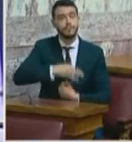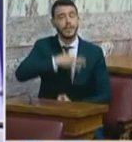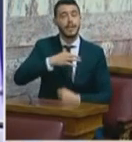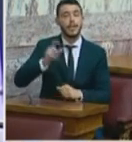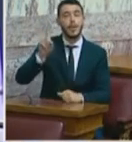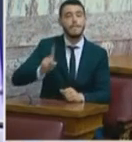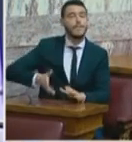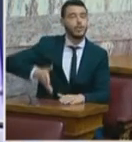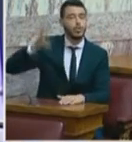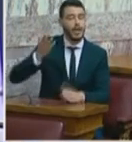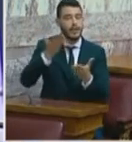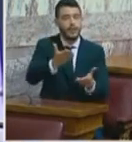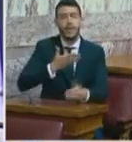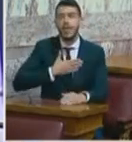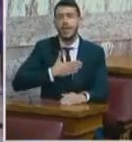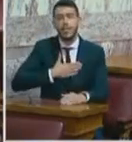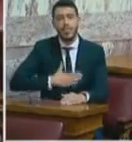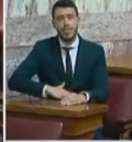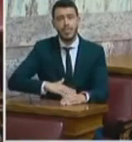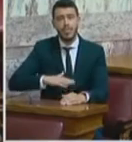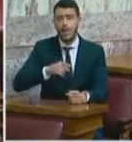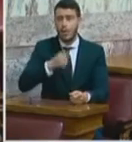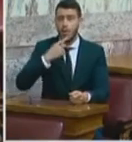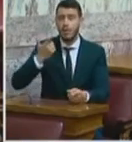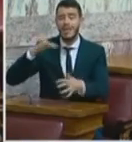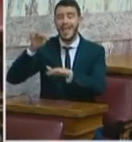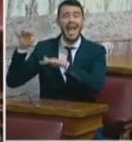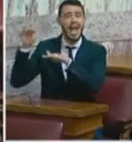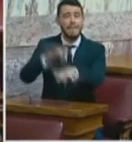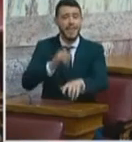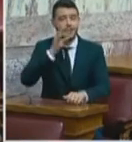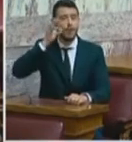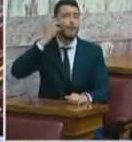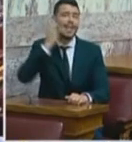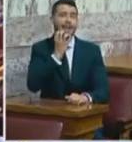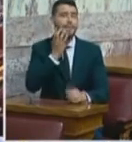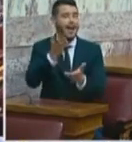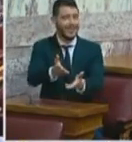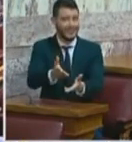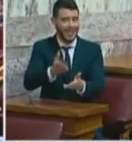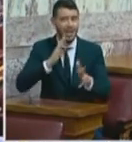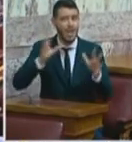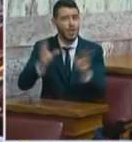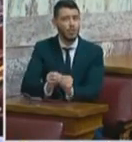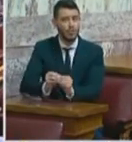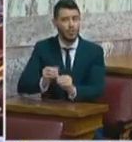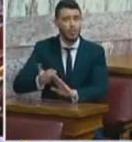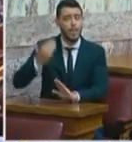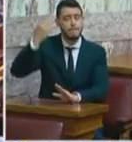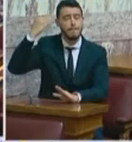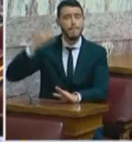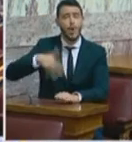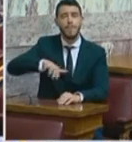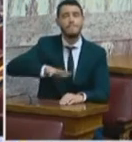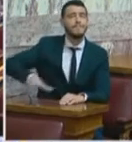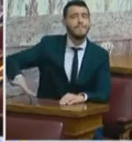την αδόκιμη επίθεση που κάνατε στην κυρία Γεννηματά σε σχέση με τον κύριο, τον πρώην Περιφερειάρχη Κεντρικής Μακεδονίας,